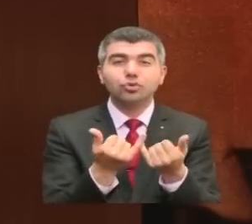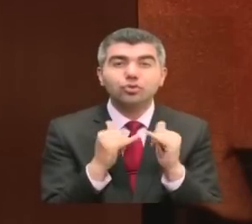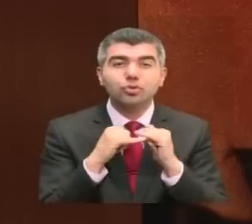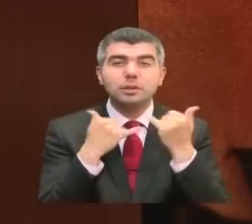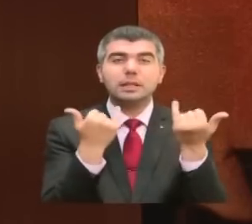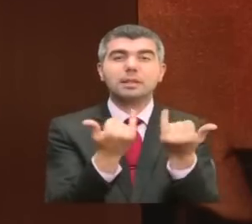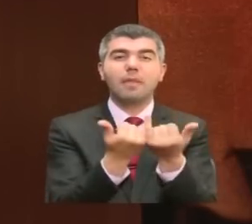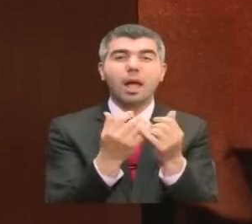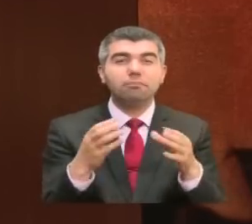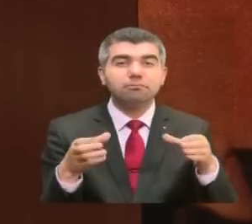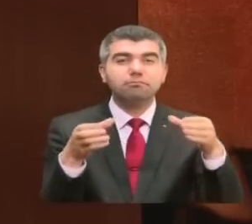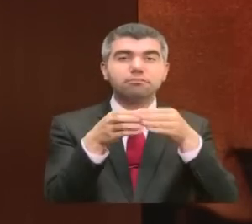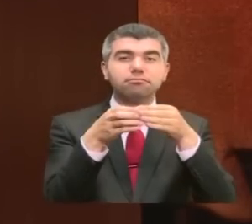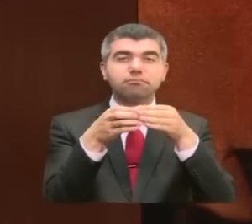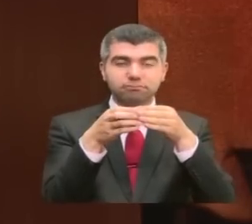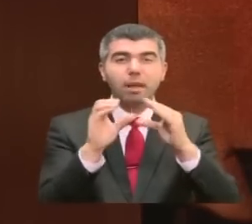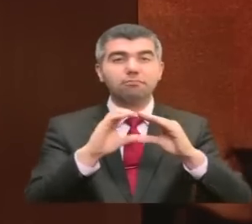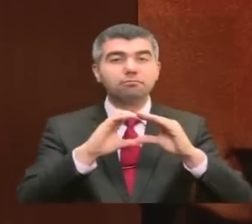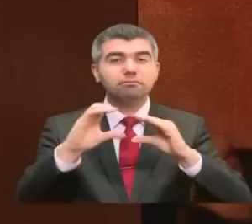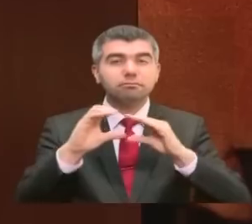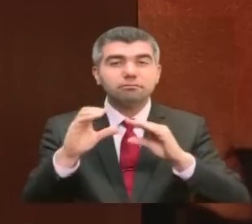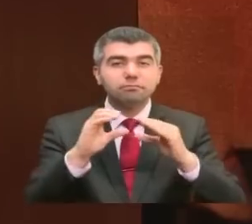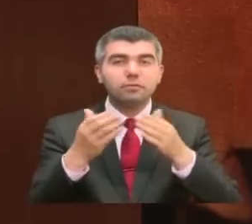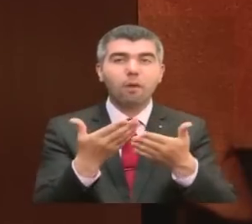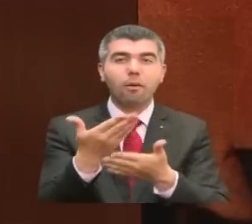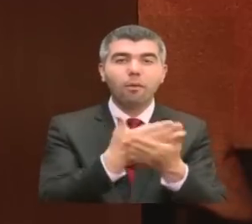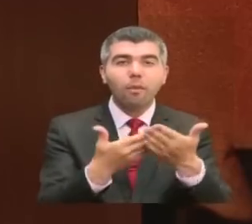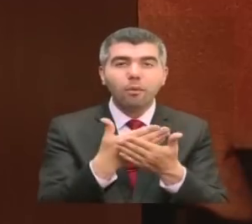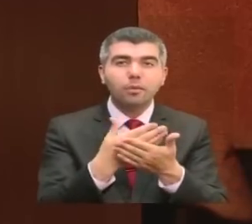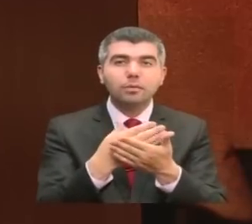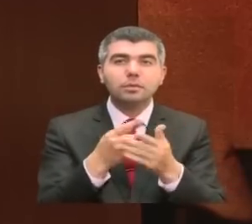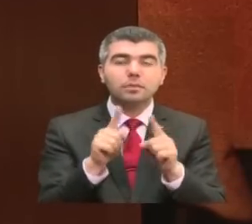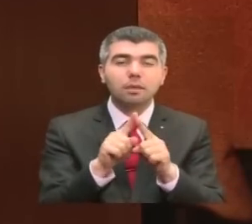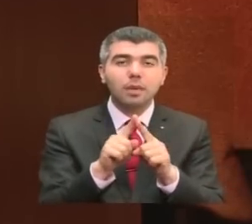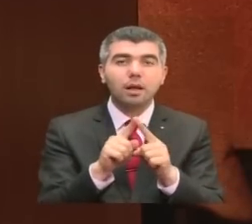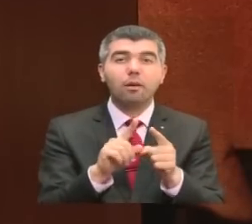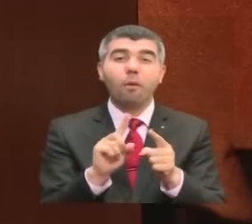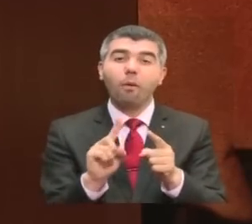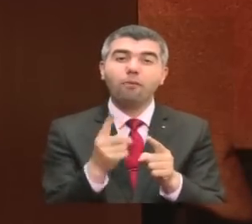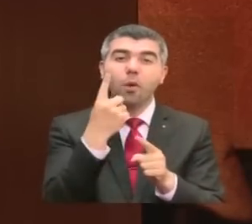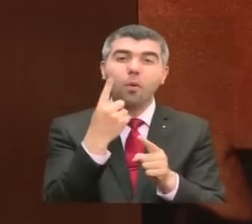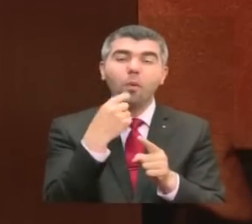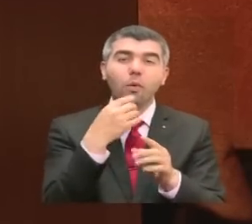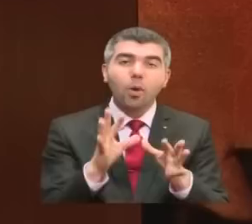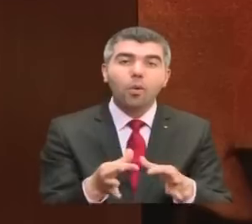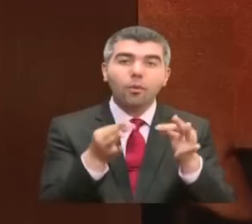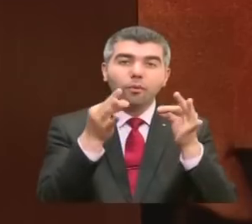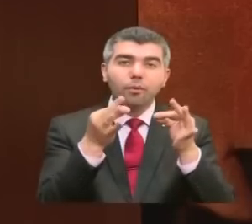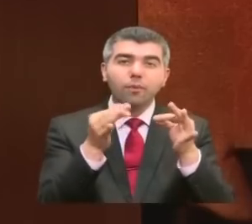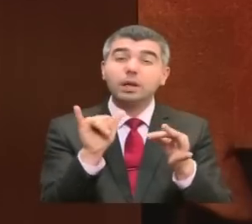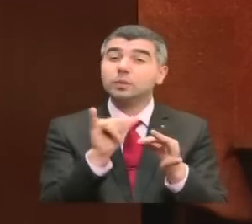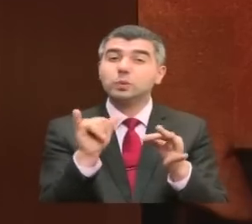واللجان المتفرع عنها تدارس هذا الموضوع وتم التركيز خلال في مرحله اولى على تحديد كيفيه استفاده